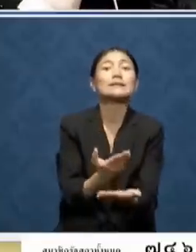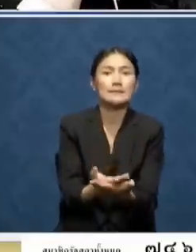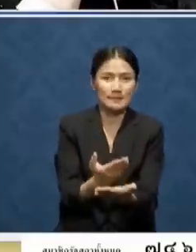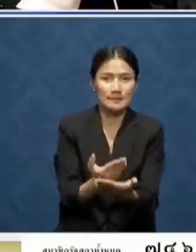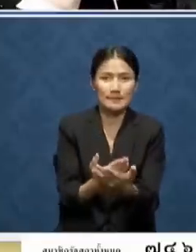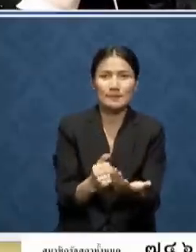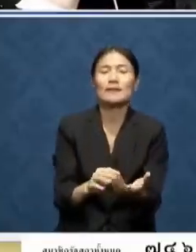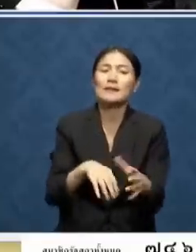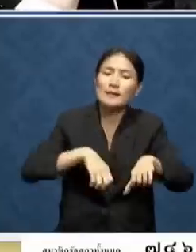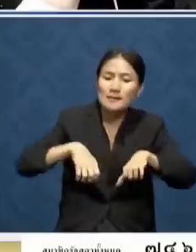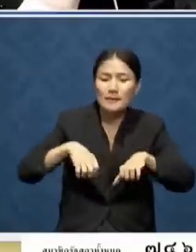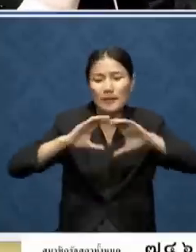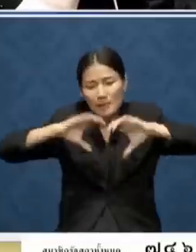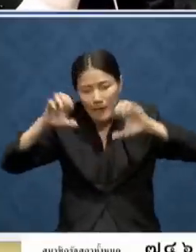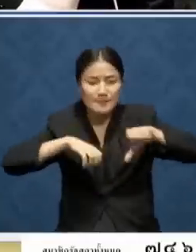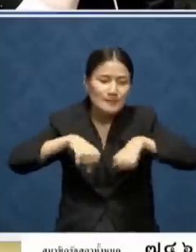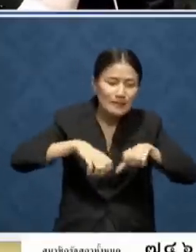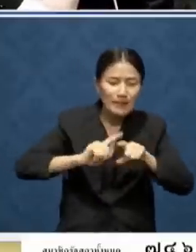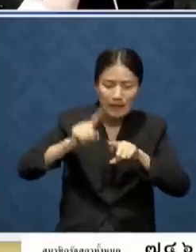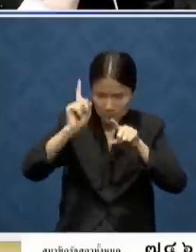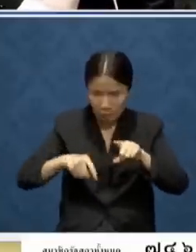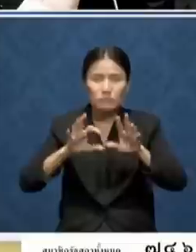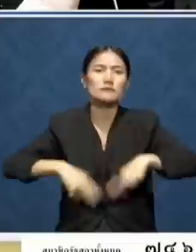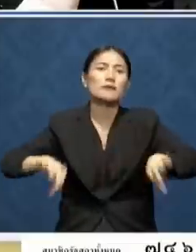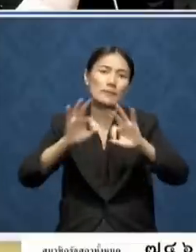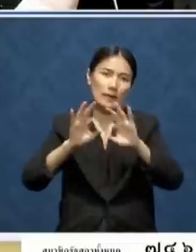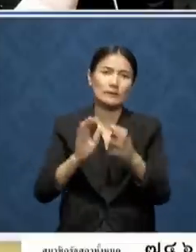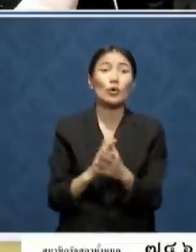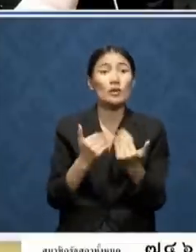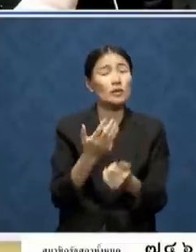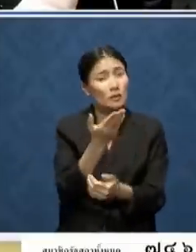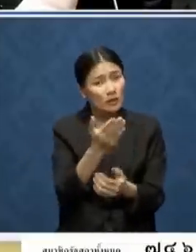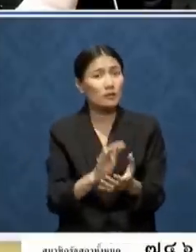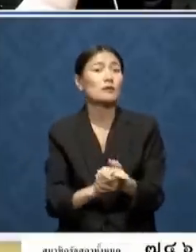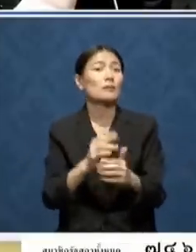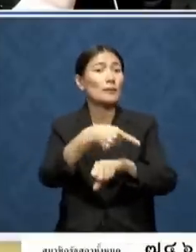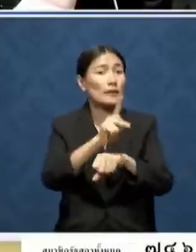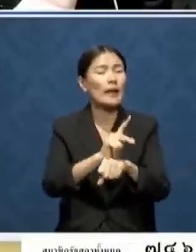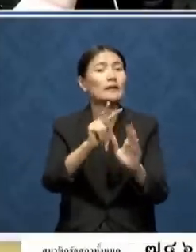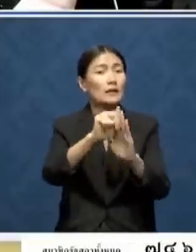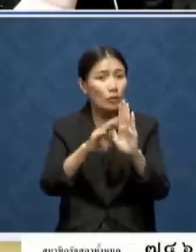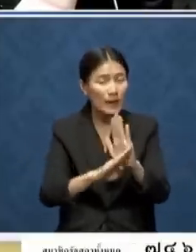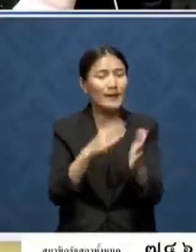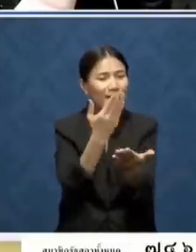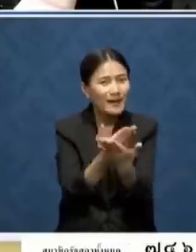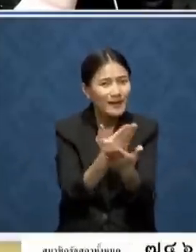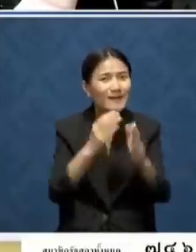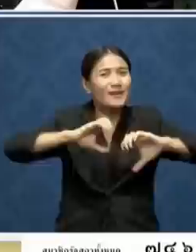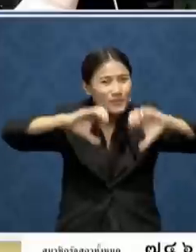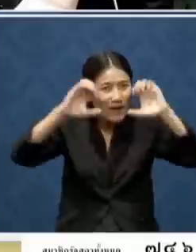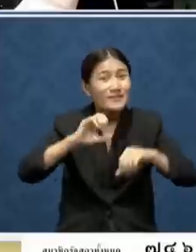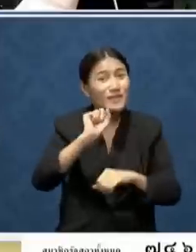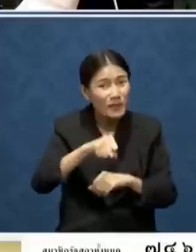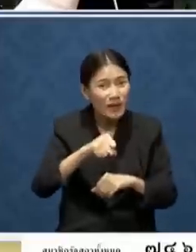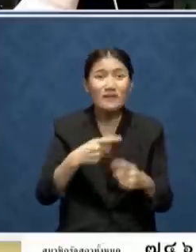อย่างเคร่งครัดนะคะแต่ว่างานแรกในฐานะประธานคณะกรรมการนโยบายการเงินการคลังของรัฐจะเริ่มต้นด้วย